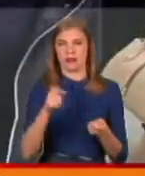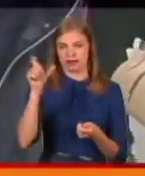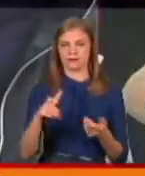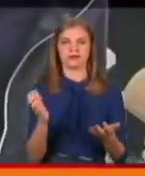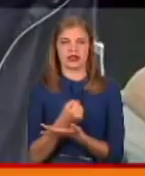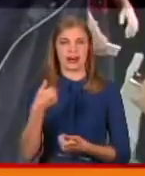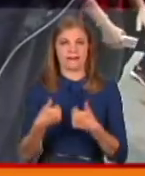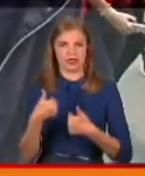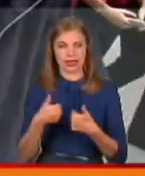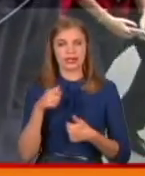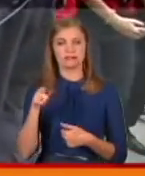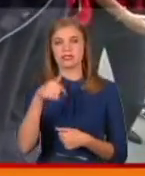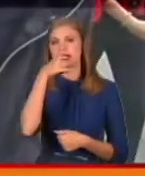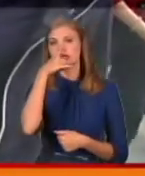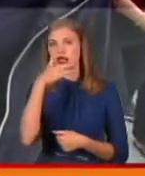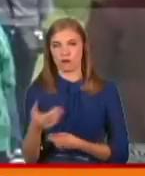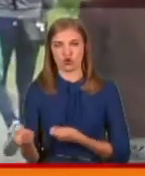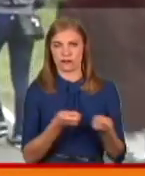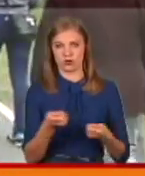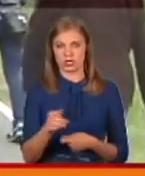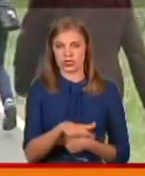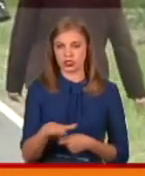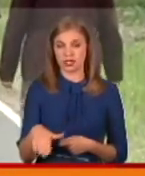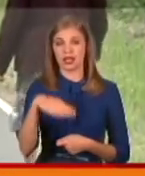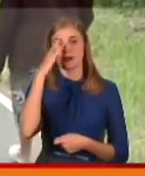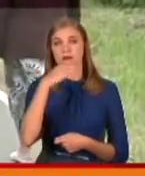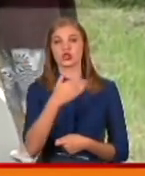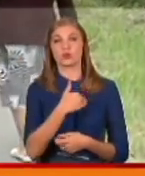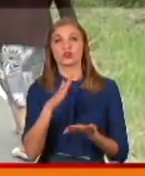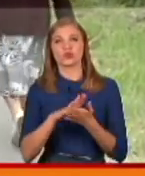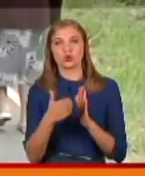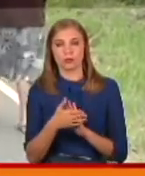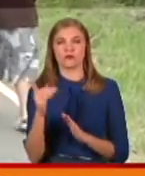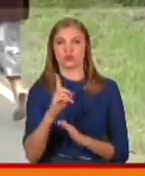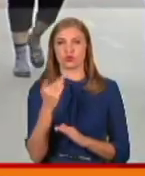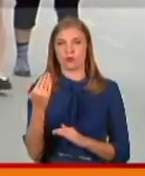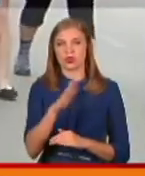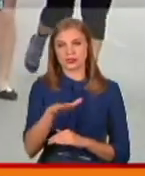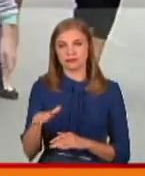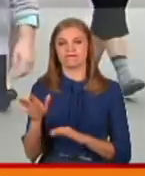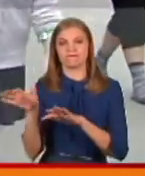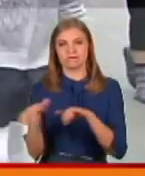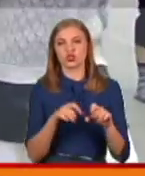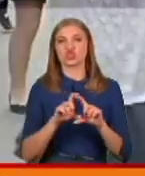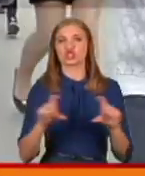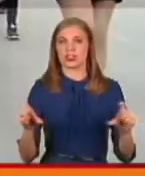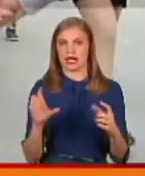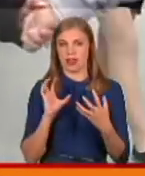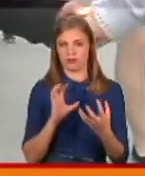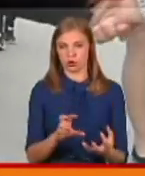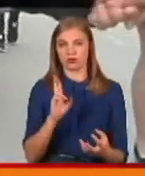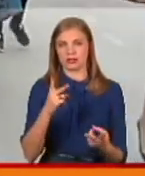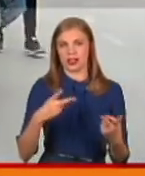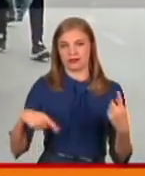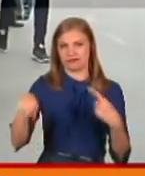виграв тендер, він не може возити дітей. Батьки намагалися домовитися, щоб по їхніх дітей приїжджав шкільний автобус,